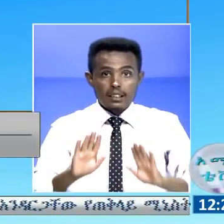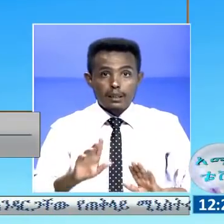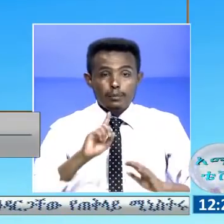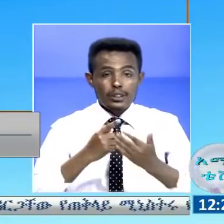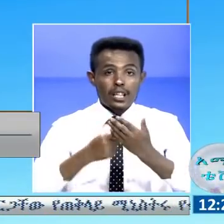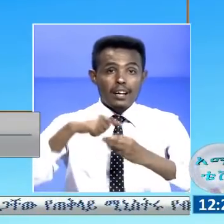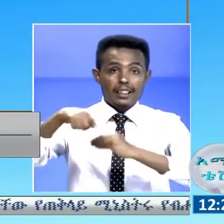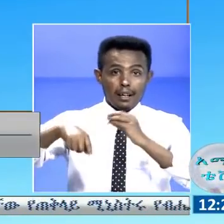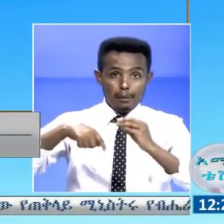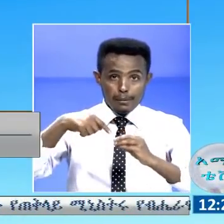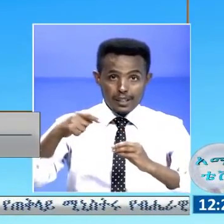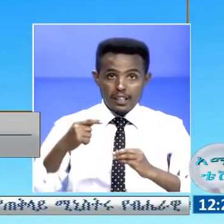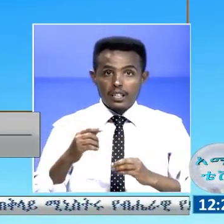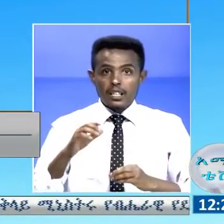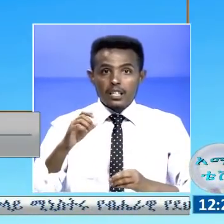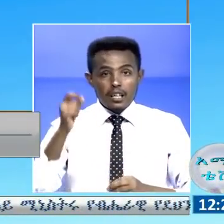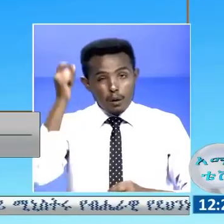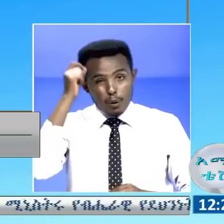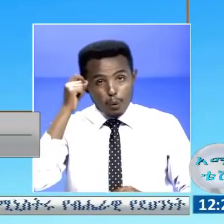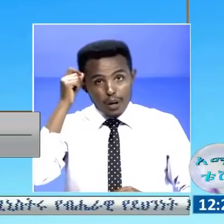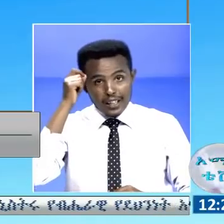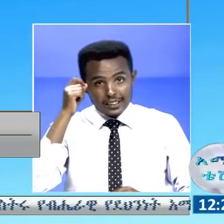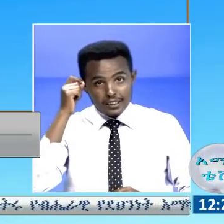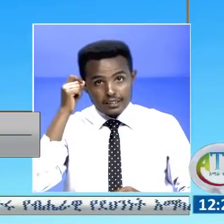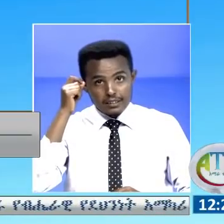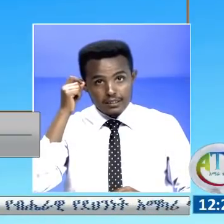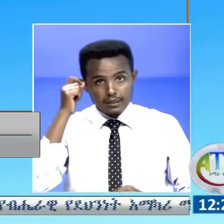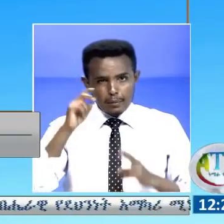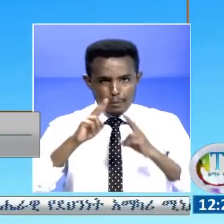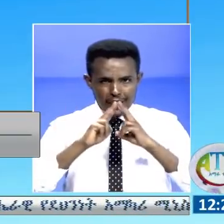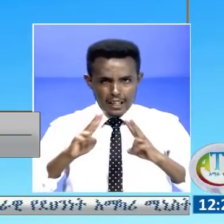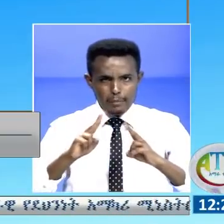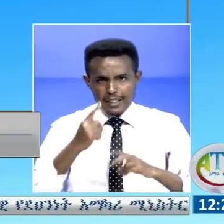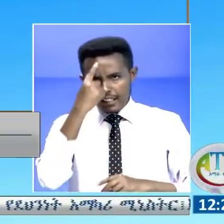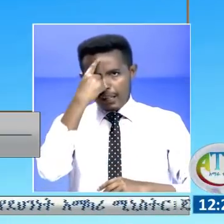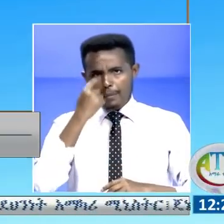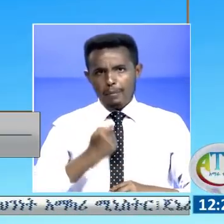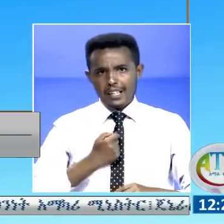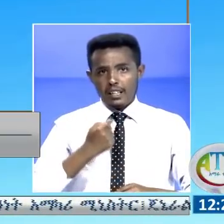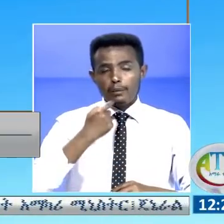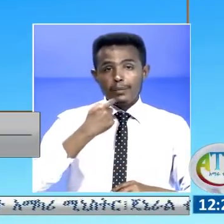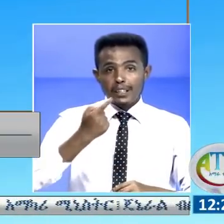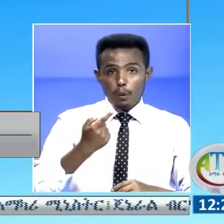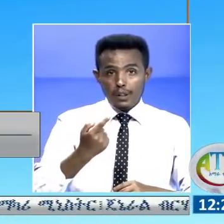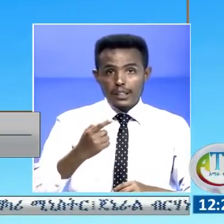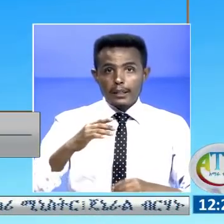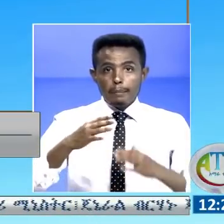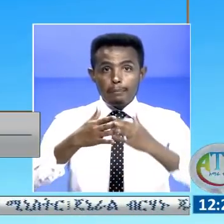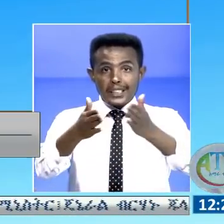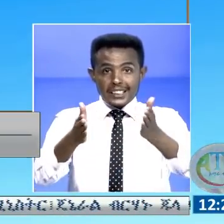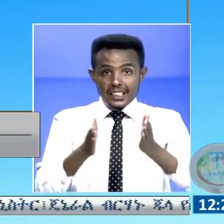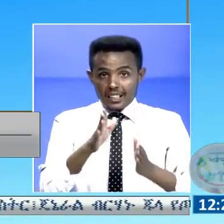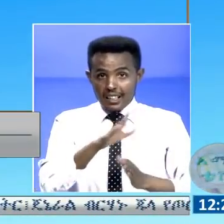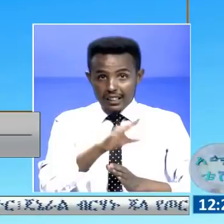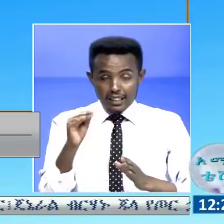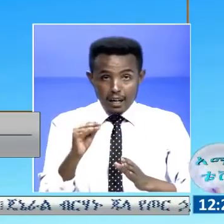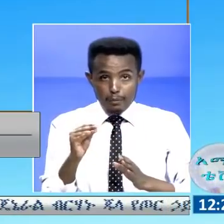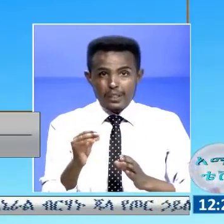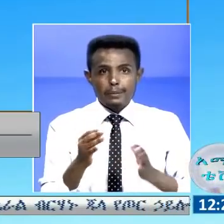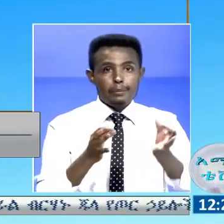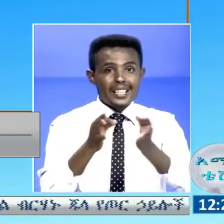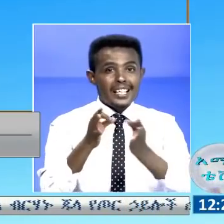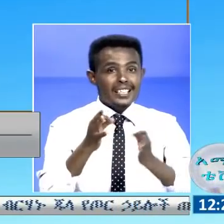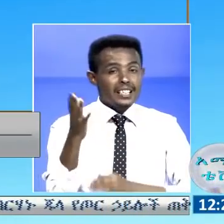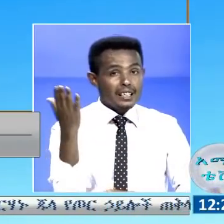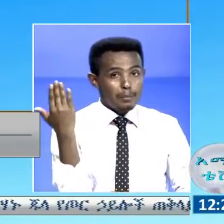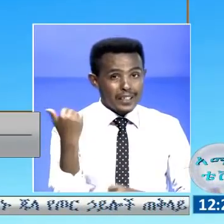የሚያስገርም ነው። እዚህ አካባቢ ህወሓት ትህነግ በጣም እተማመንበታለሁ የሚለው ምሽግና